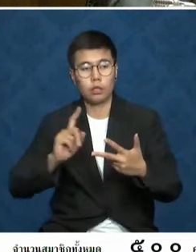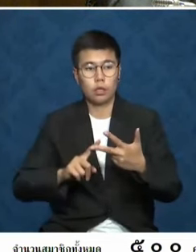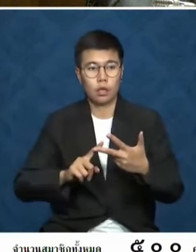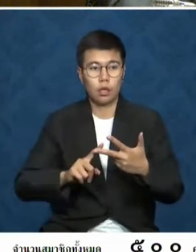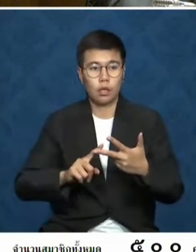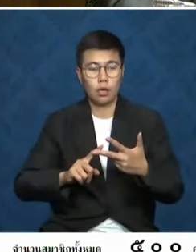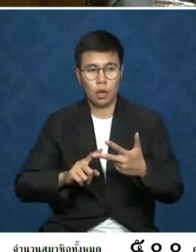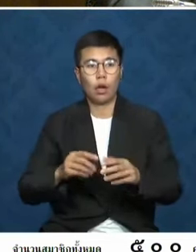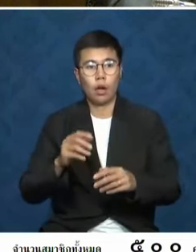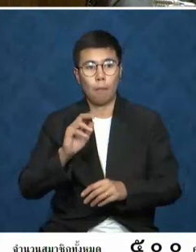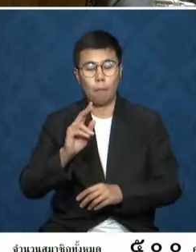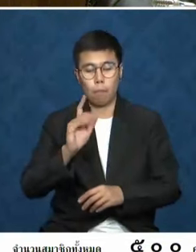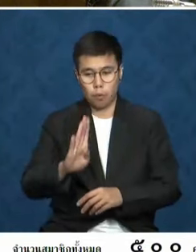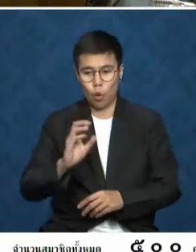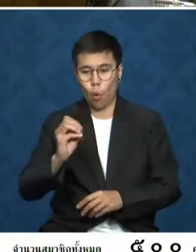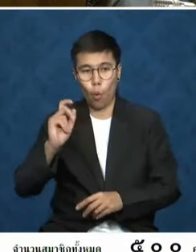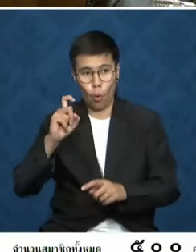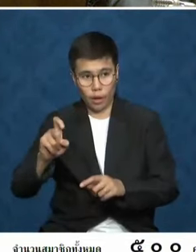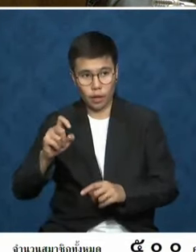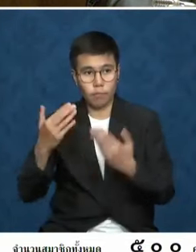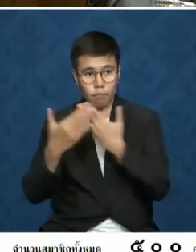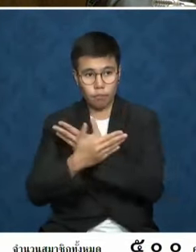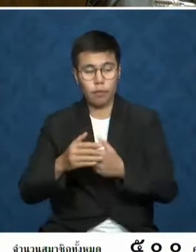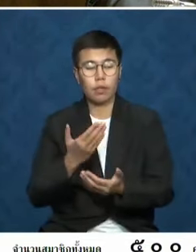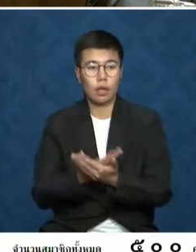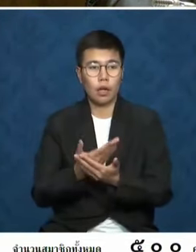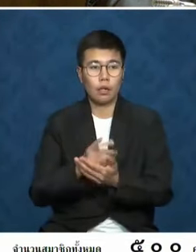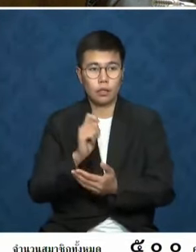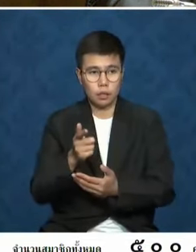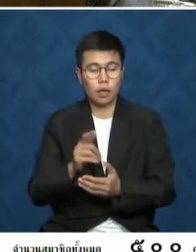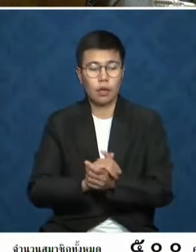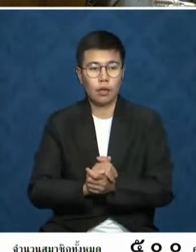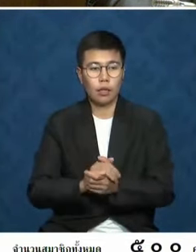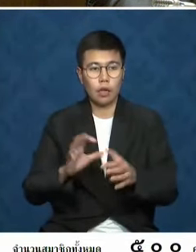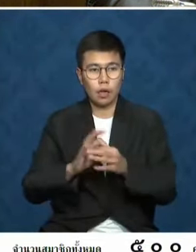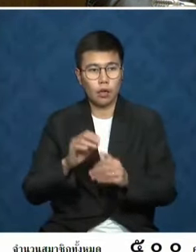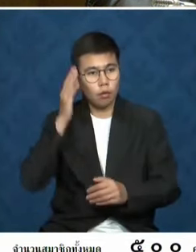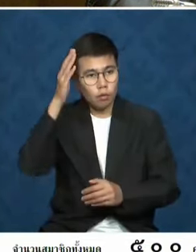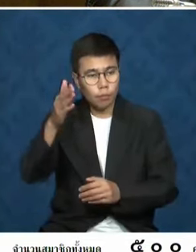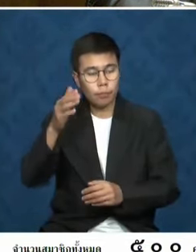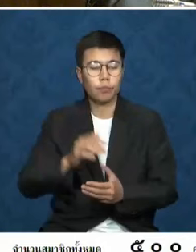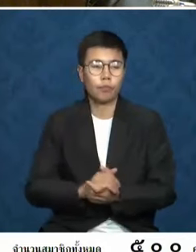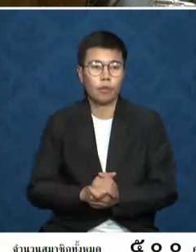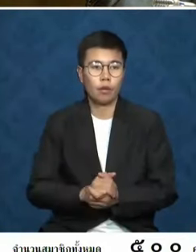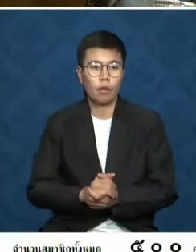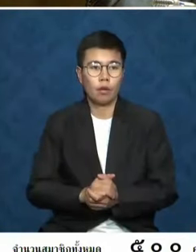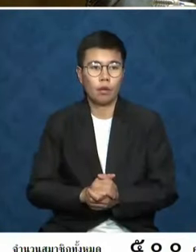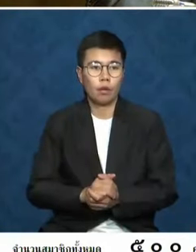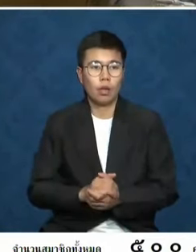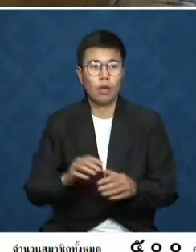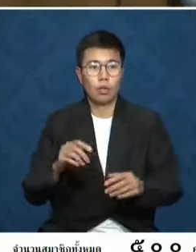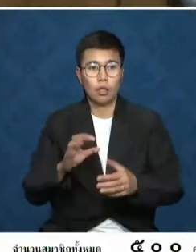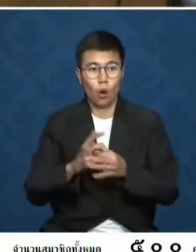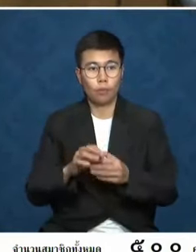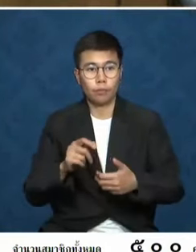เรื่อง Blockchainซึมจะมีการเชอมโ equivalentในการทำงานต่างที่จะเกิดขในอนาคตARON streamingเรื่อง